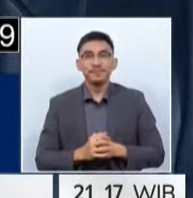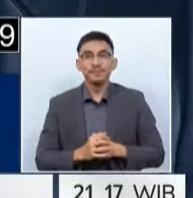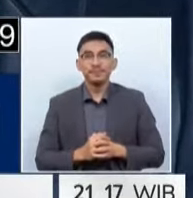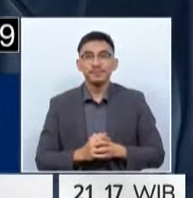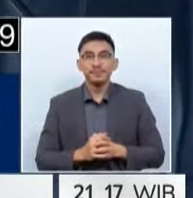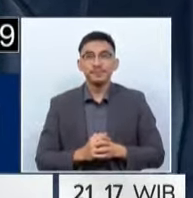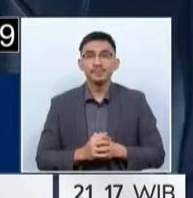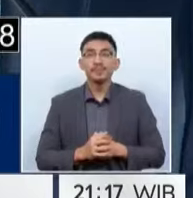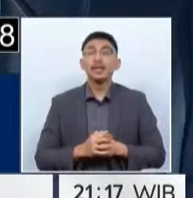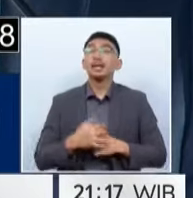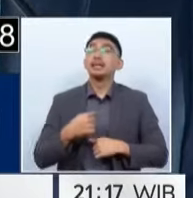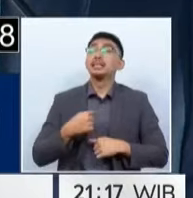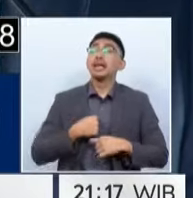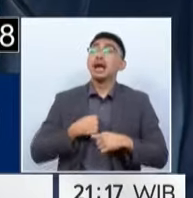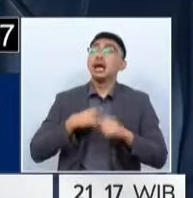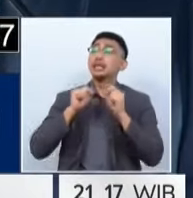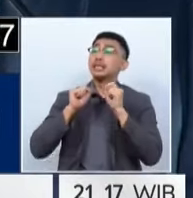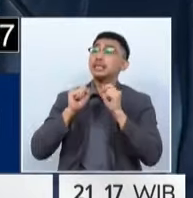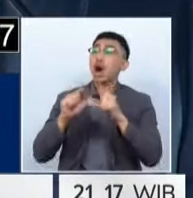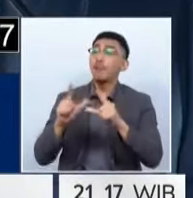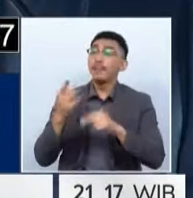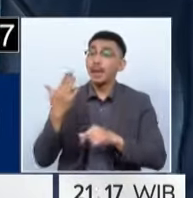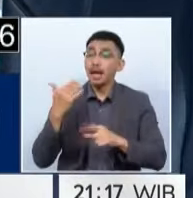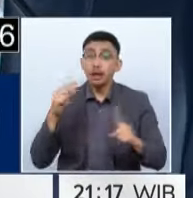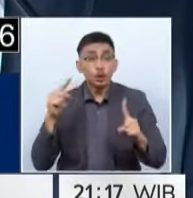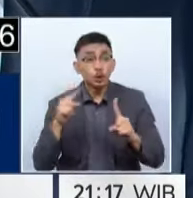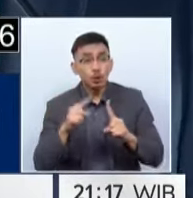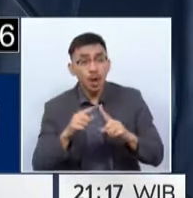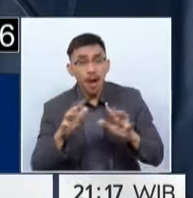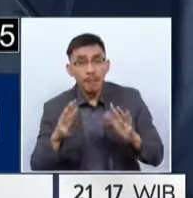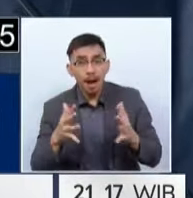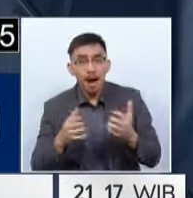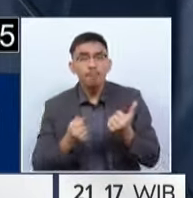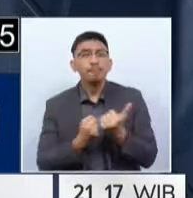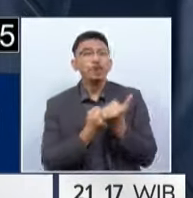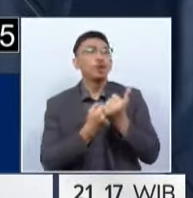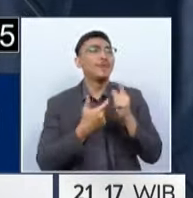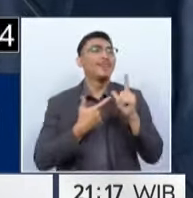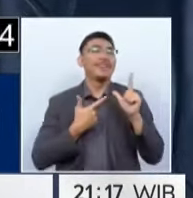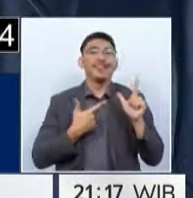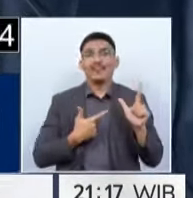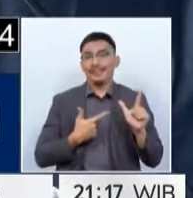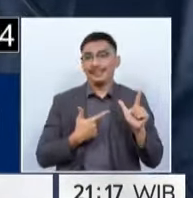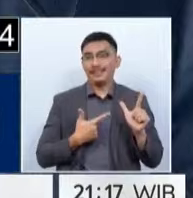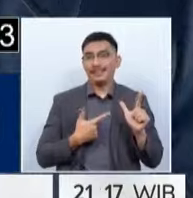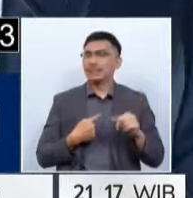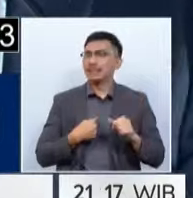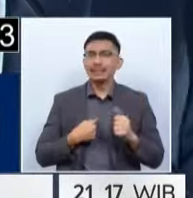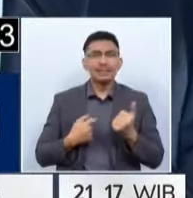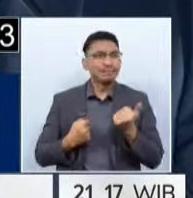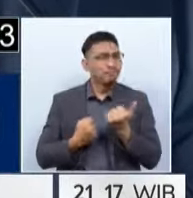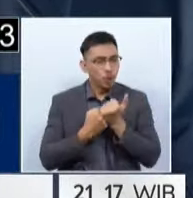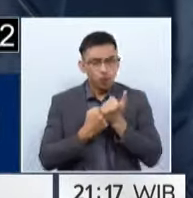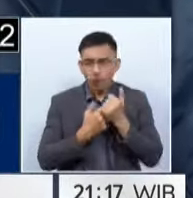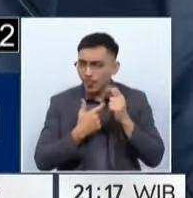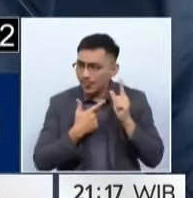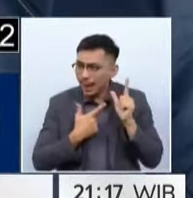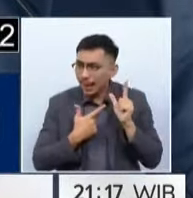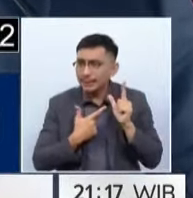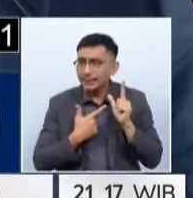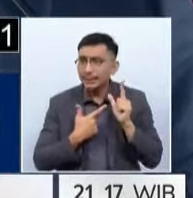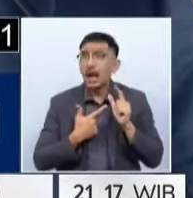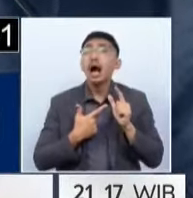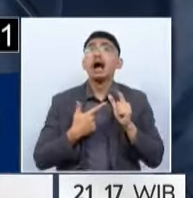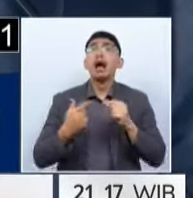untuk membela para TNI kita saya bersama mereka saya mendengarkan saya keliling